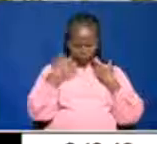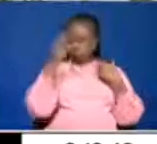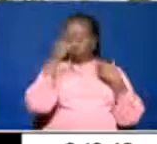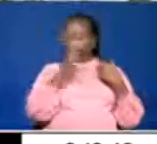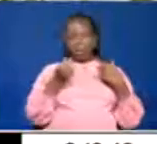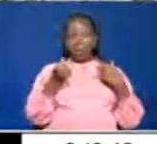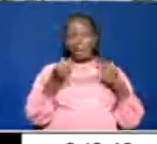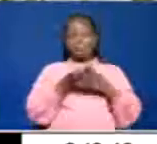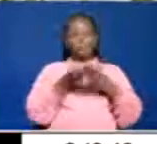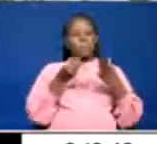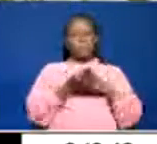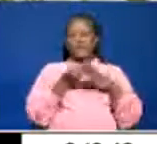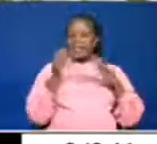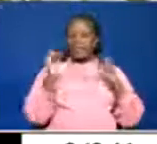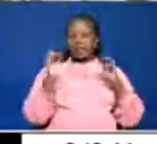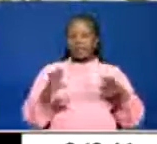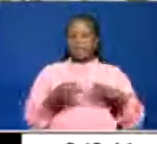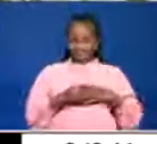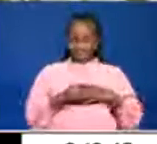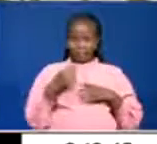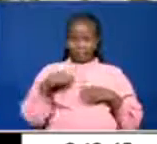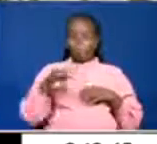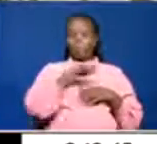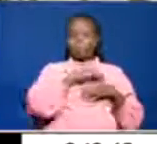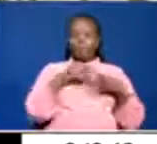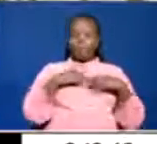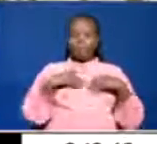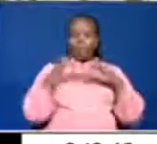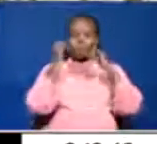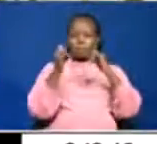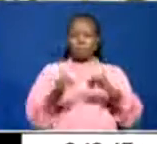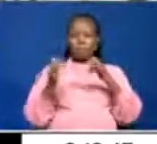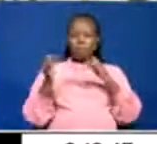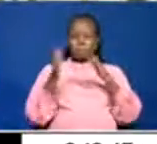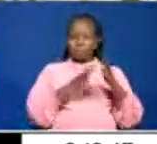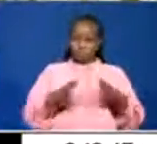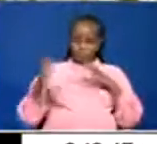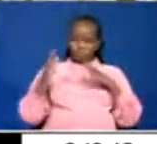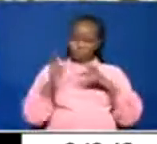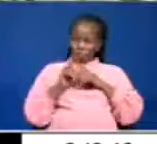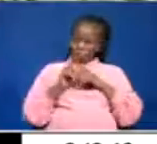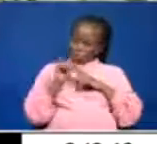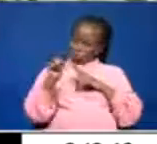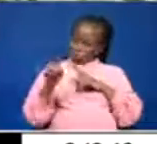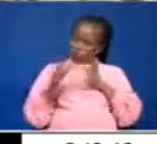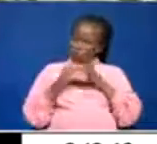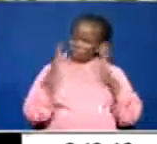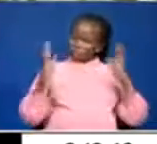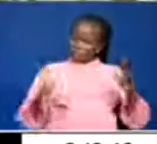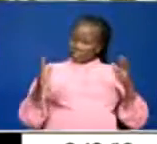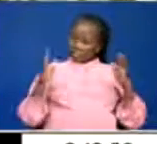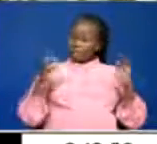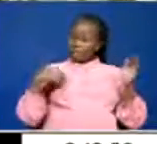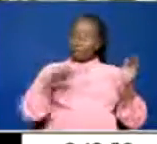hizo barabara. Tumeweka mbinu mpya na tunataka nyinyi wabunge mtusaidie. Tunaleta mswada katika